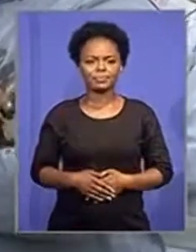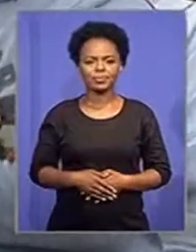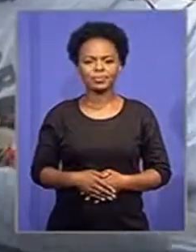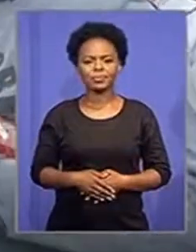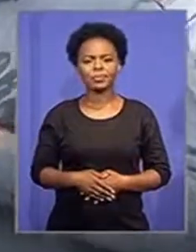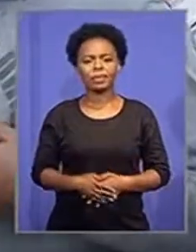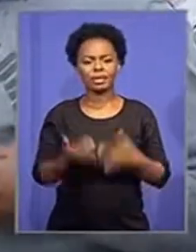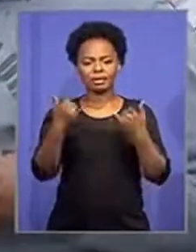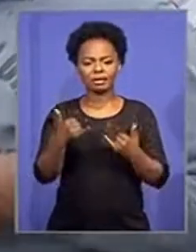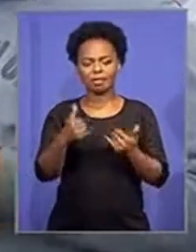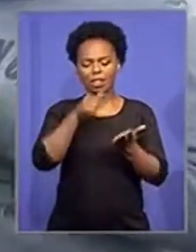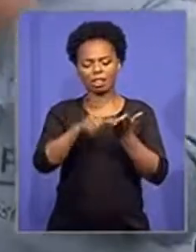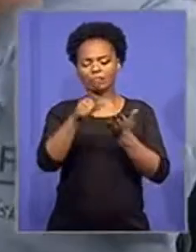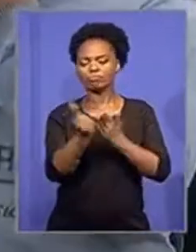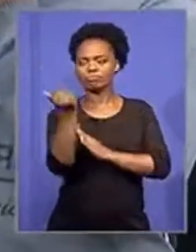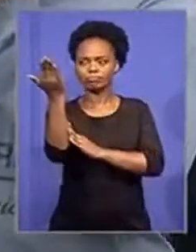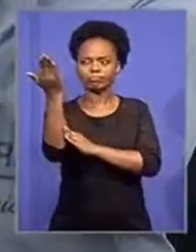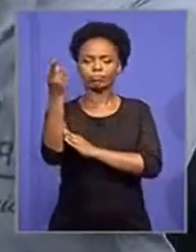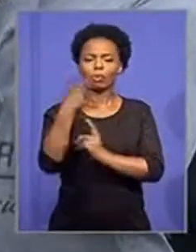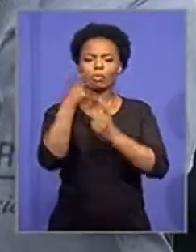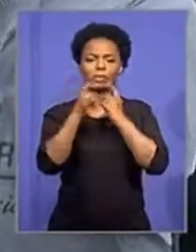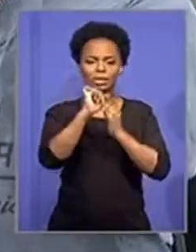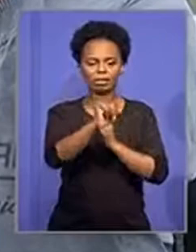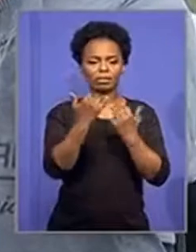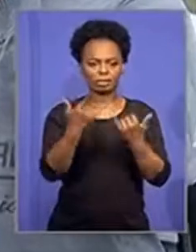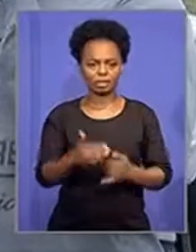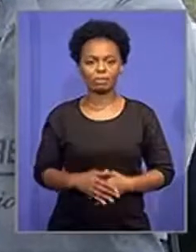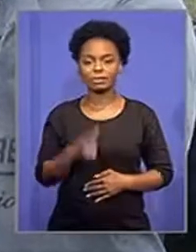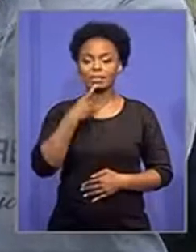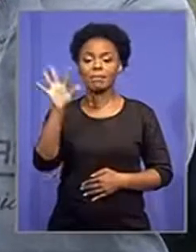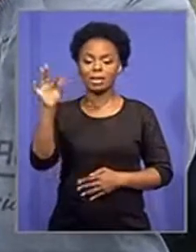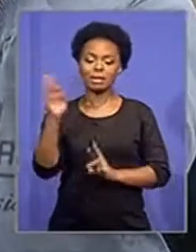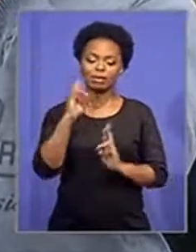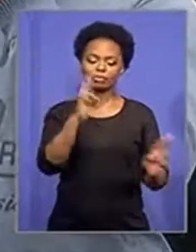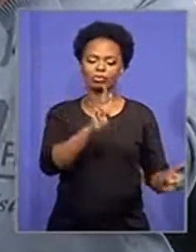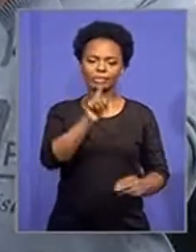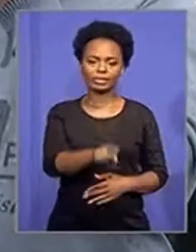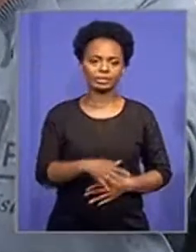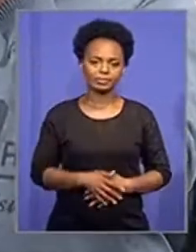puso wa mohetsi lengolo la baahi la ditletlebo mme ba file ho fitlela ka Mantaha ho arabela.